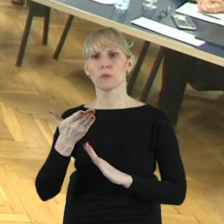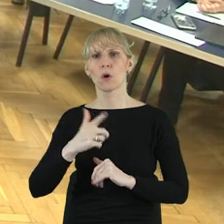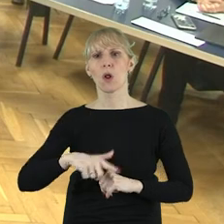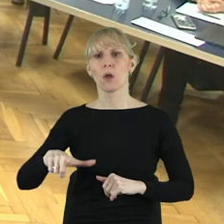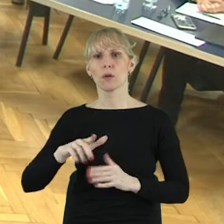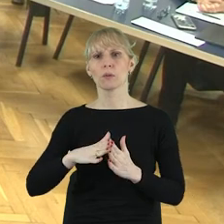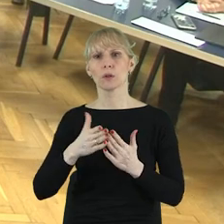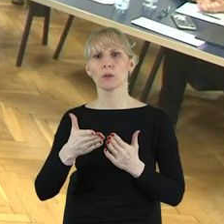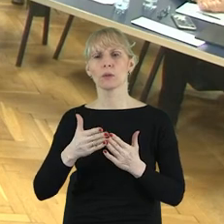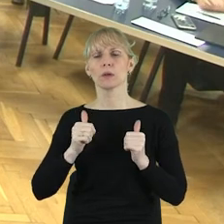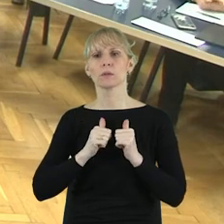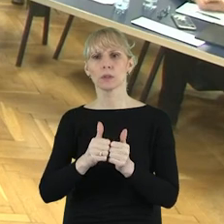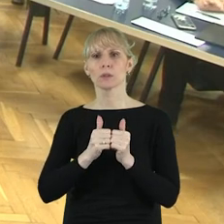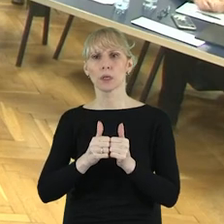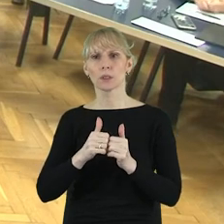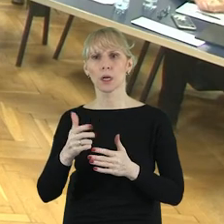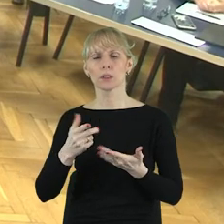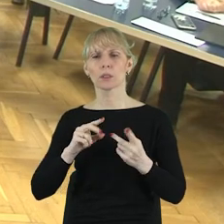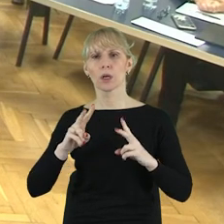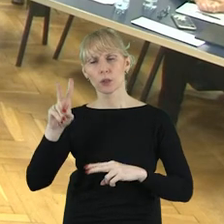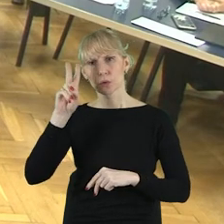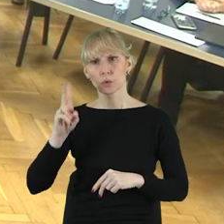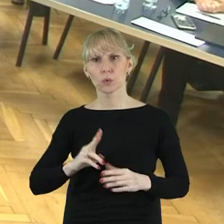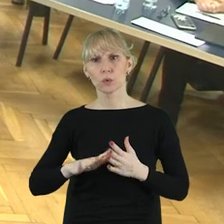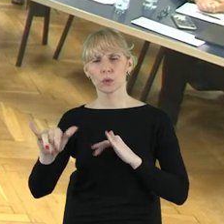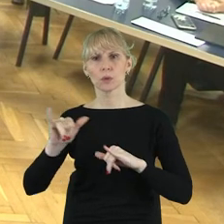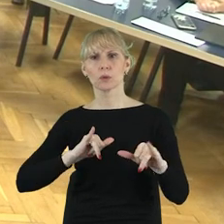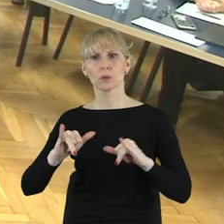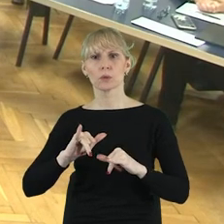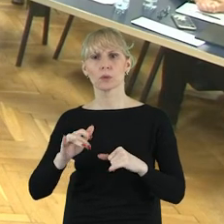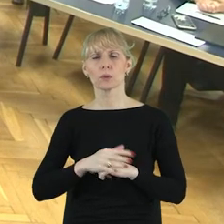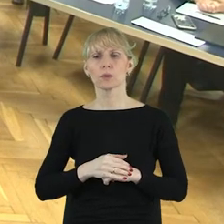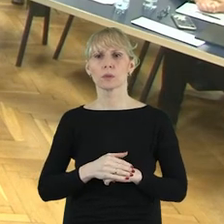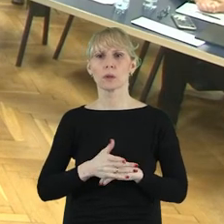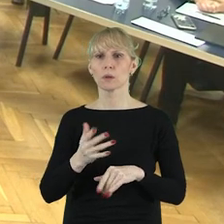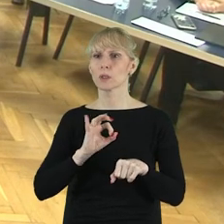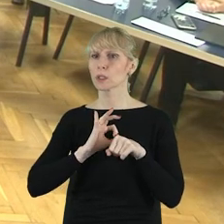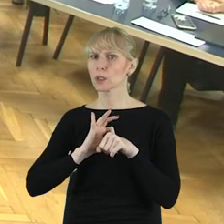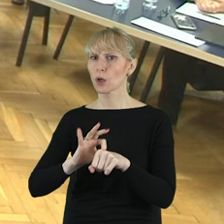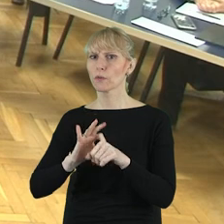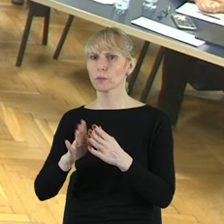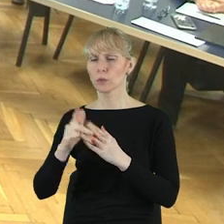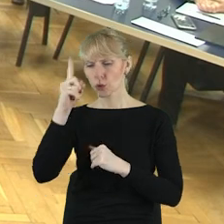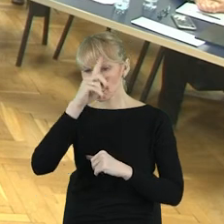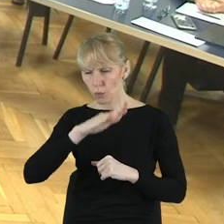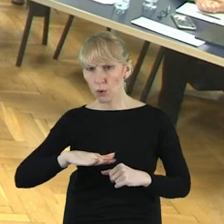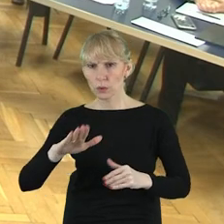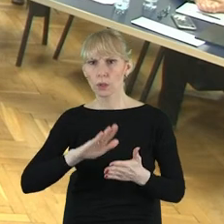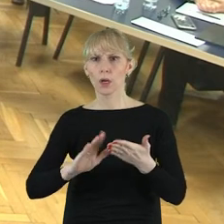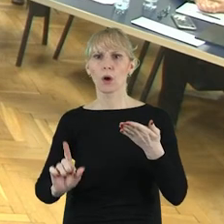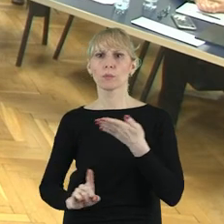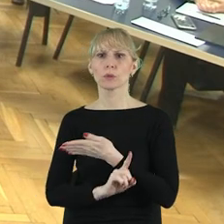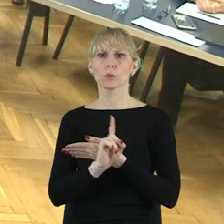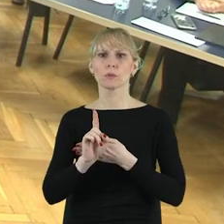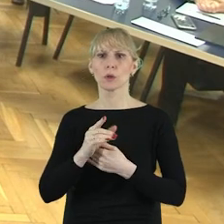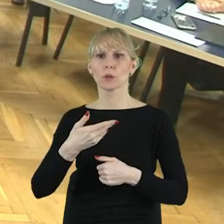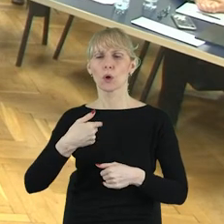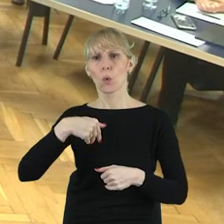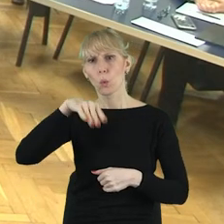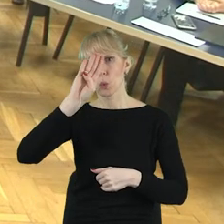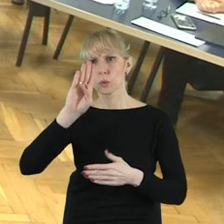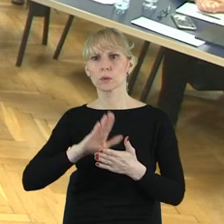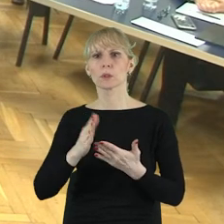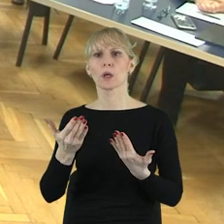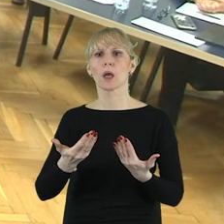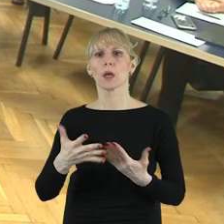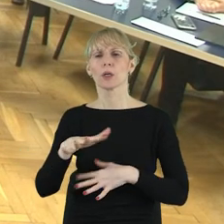lokalnej społeczności, zadań instytucji zarządzającej w zakresie rozwoju lokalnego skierowanego przez społeczność jako przedstawiciel